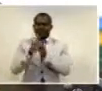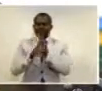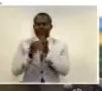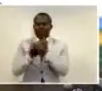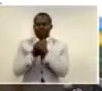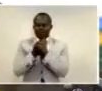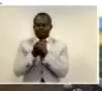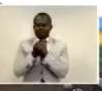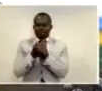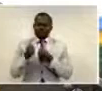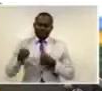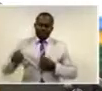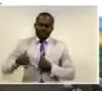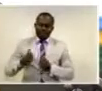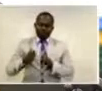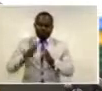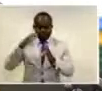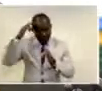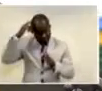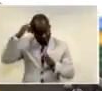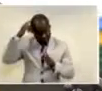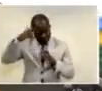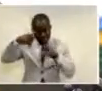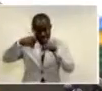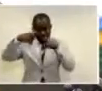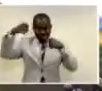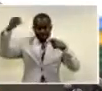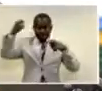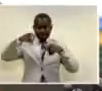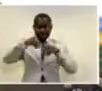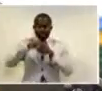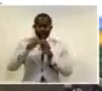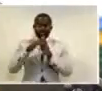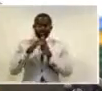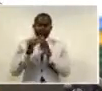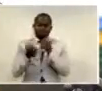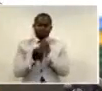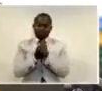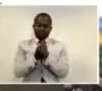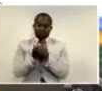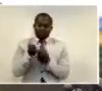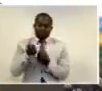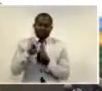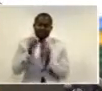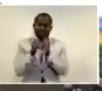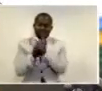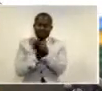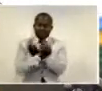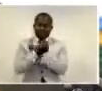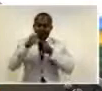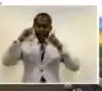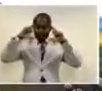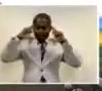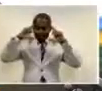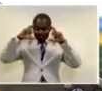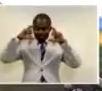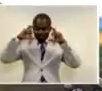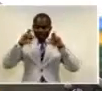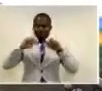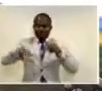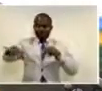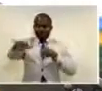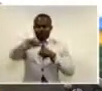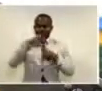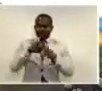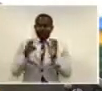hari imihanda ya kaburimbo n'amatara mu mujyi wa Rubavu aho byahinduye isura ya Rubavu ndetse n'abaturage